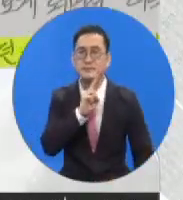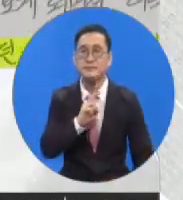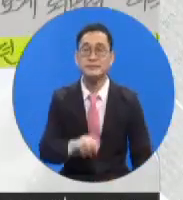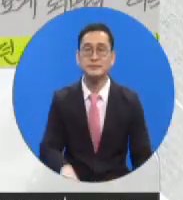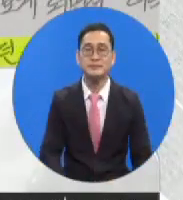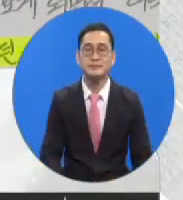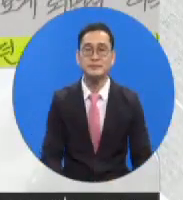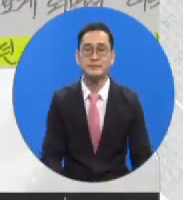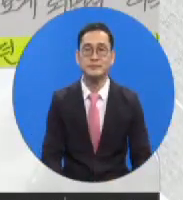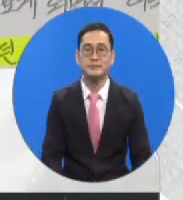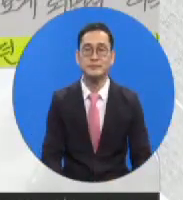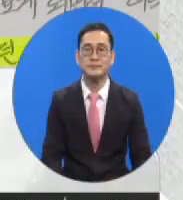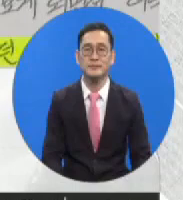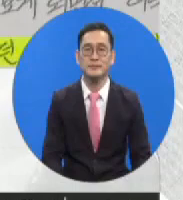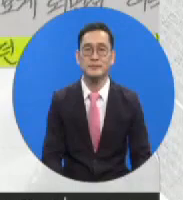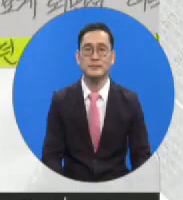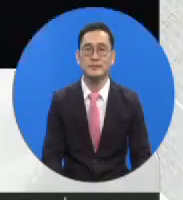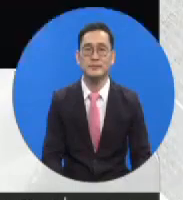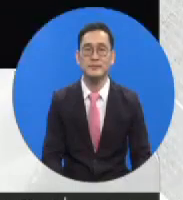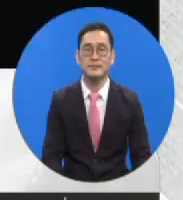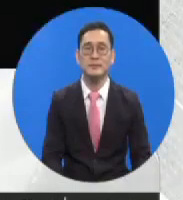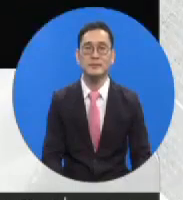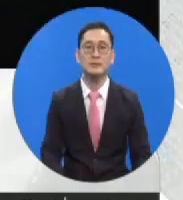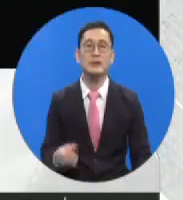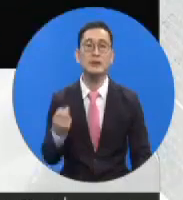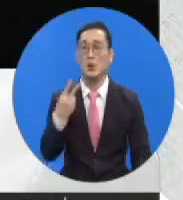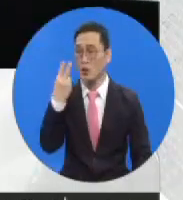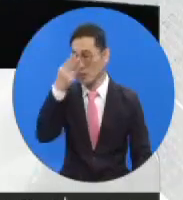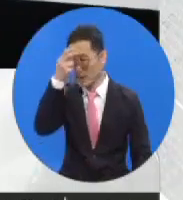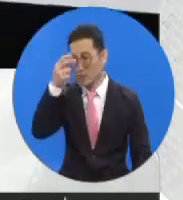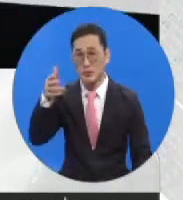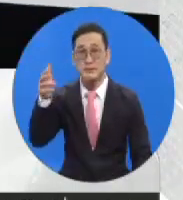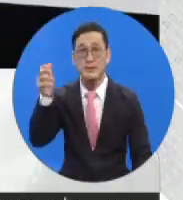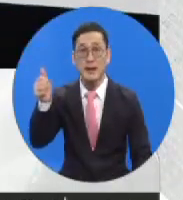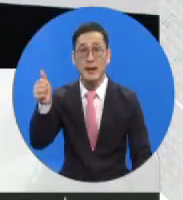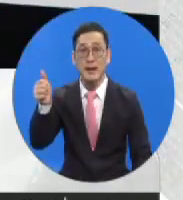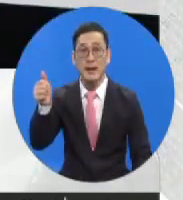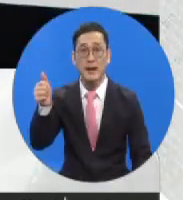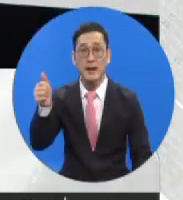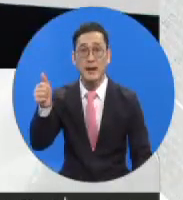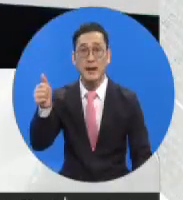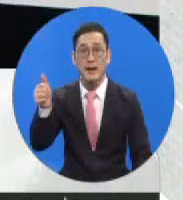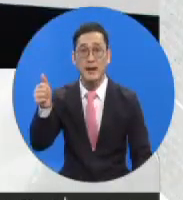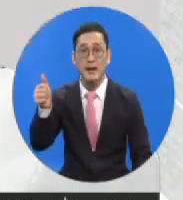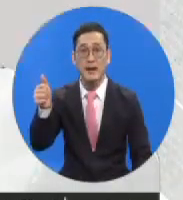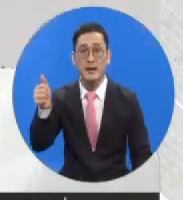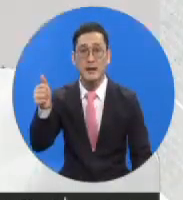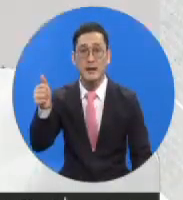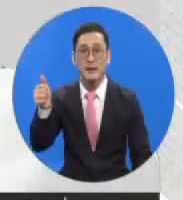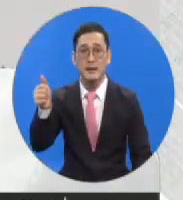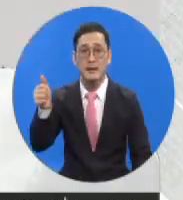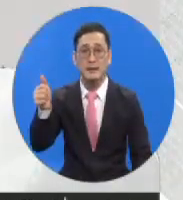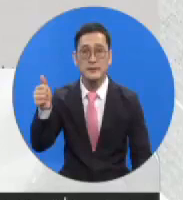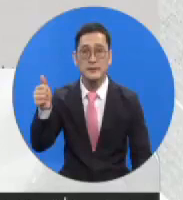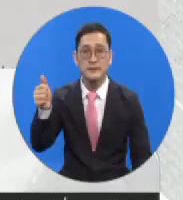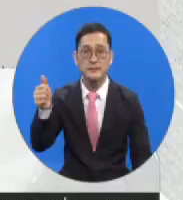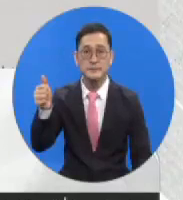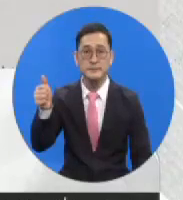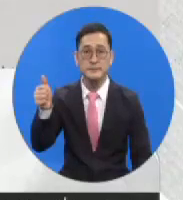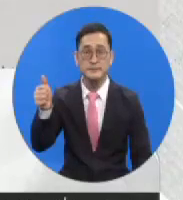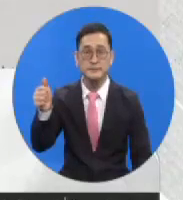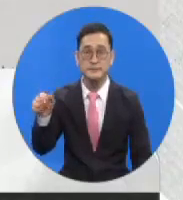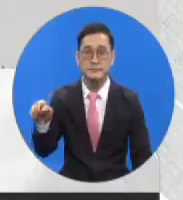나왔는데 어제 보면은 이제 윤석열 검찰총장 외에 검찰 쪽에서 주목받은 사람이 두 명이 있었습니다. 박순철